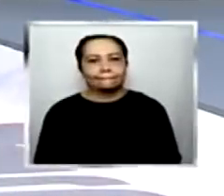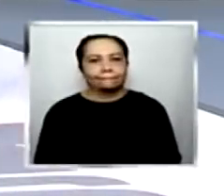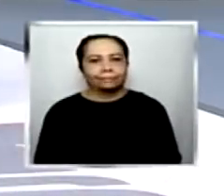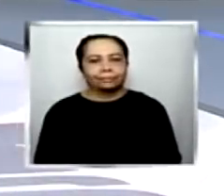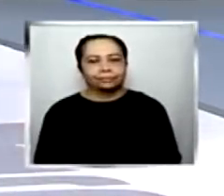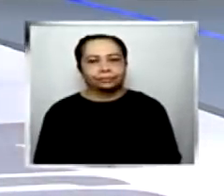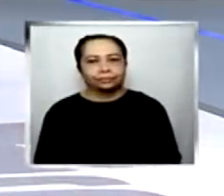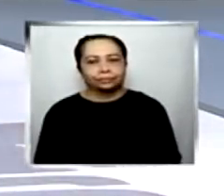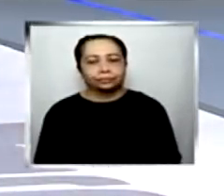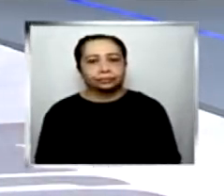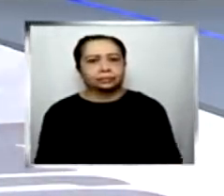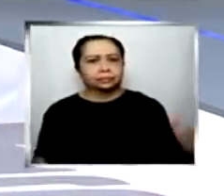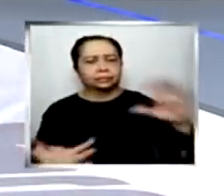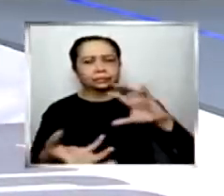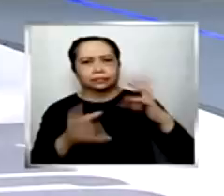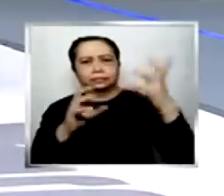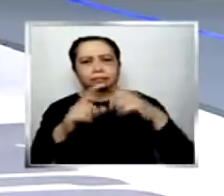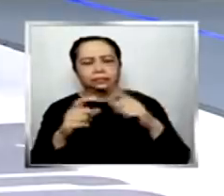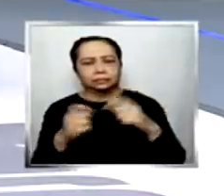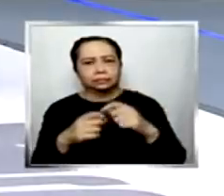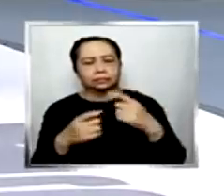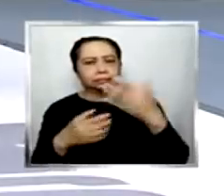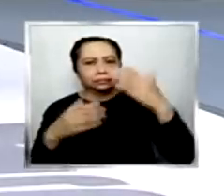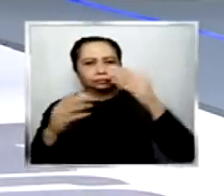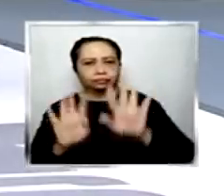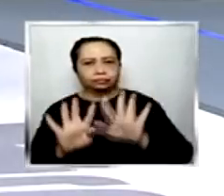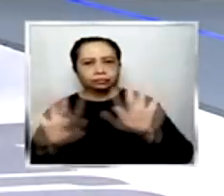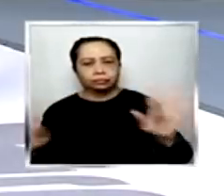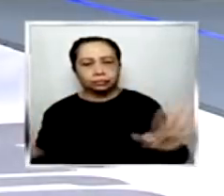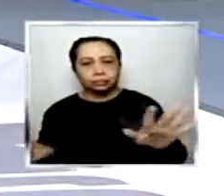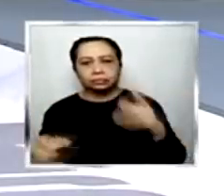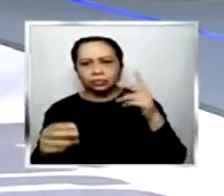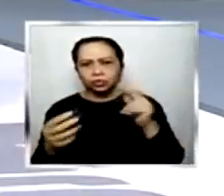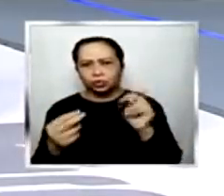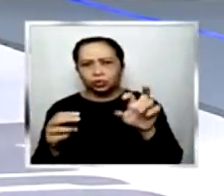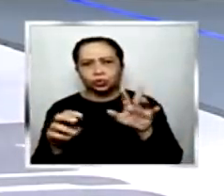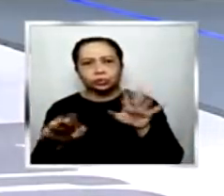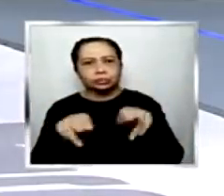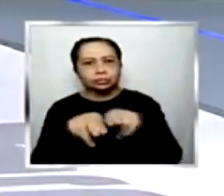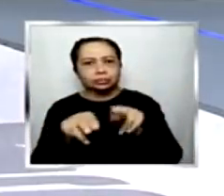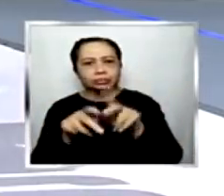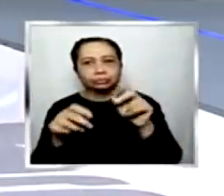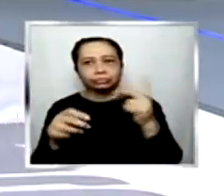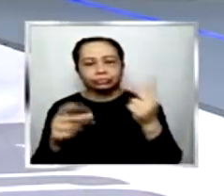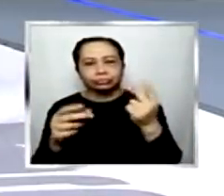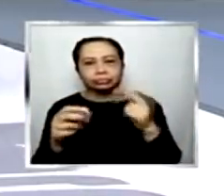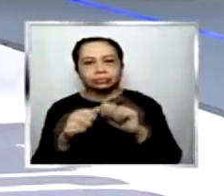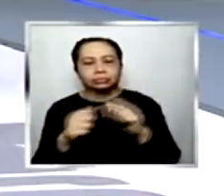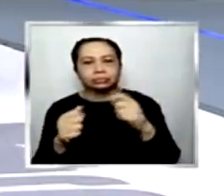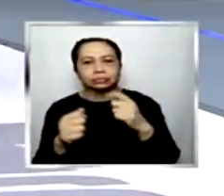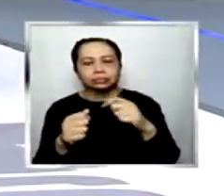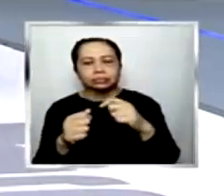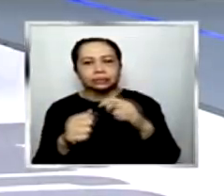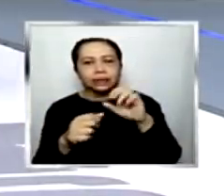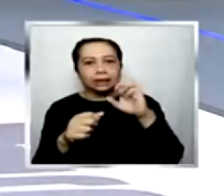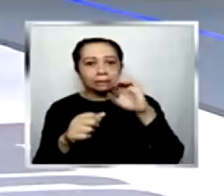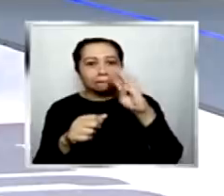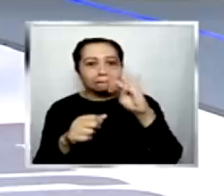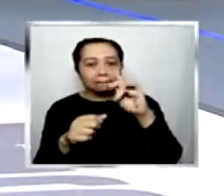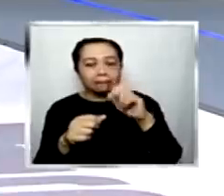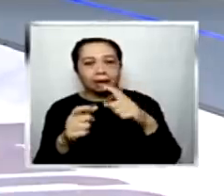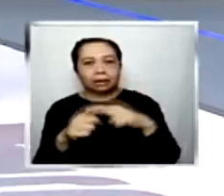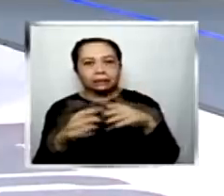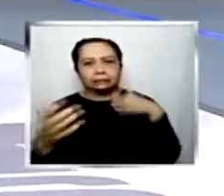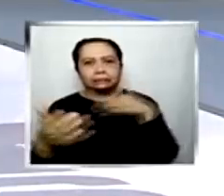Disgrasya ang inabot ang isang frontliner na pang new normal ang ginagamit sa biyahe. Habang naka-e-bike, nabangga siya ng isang armored